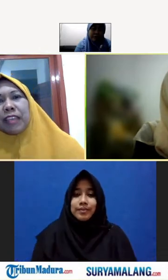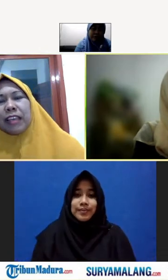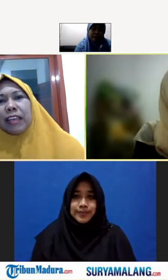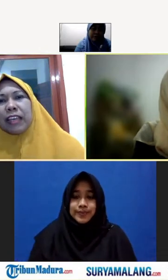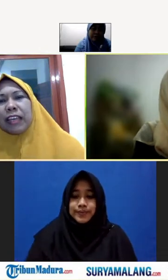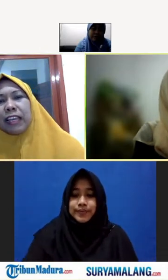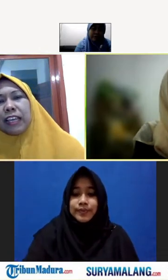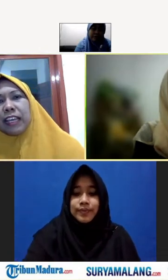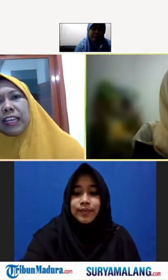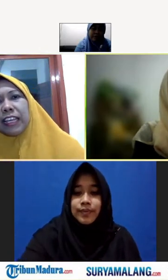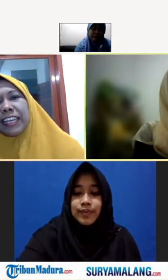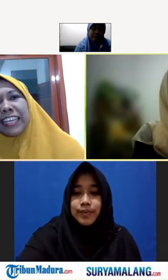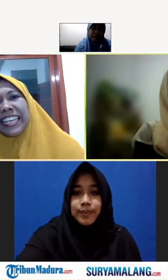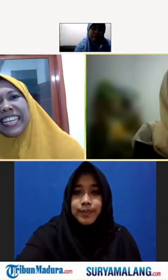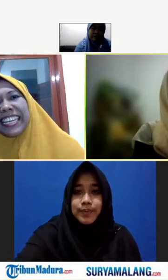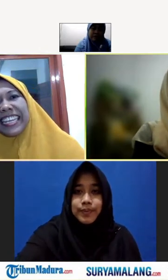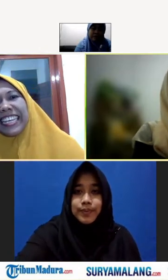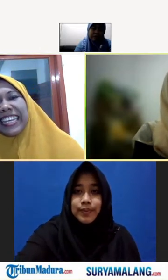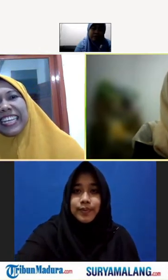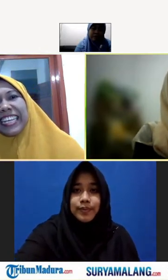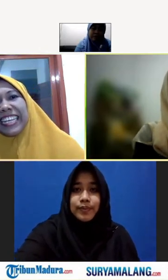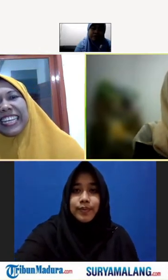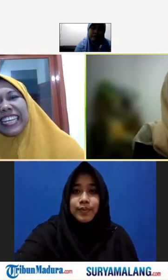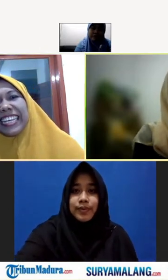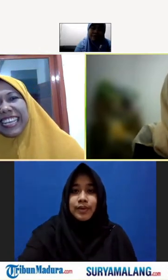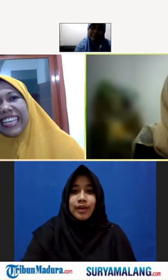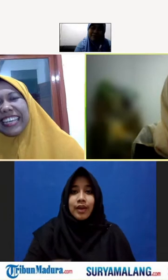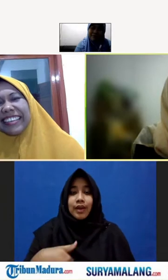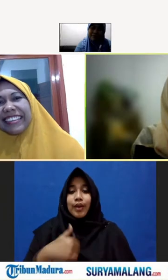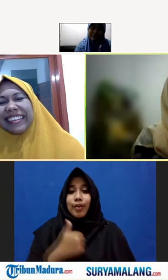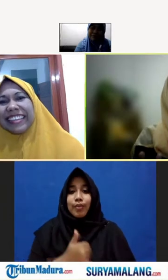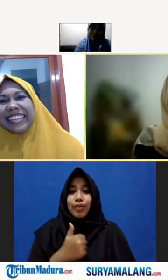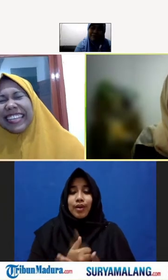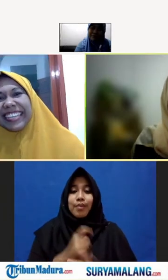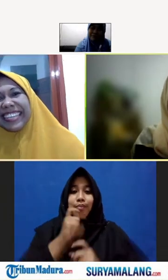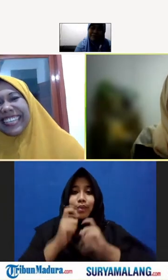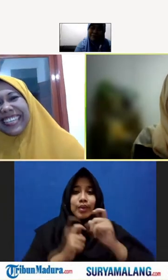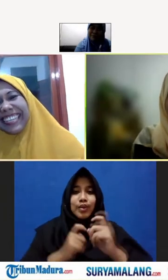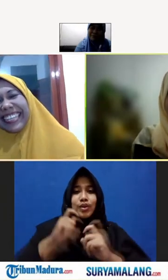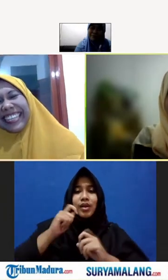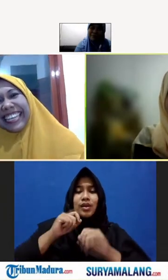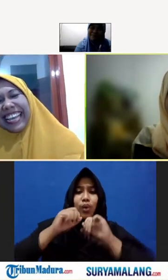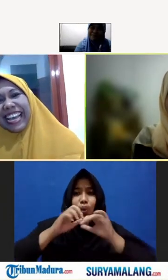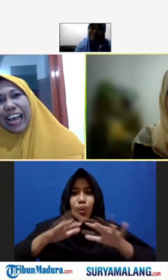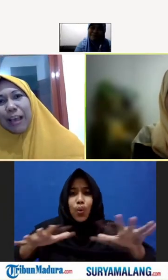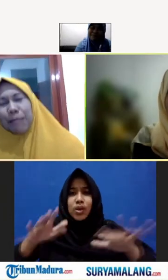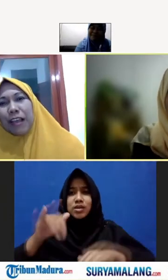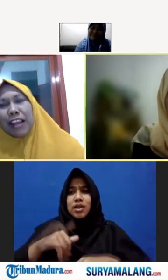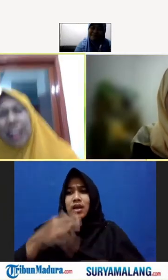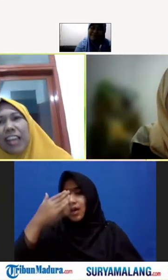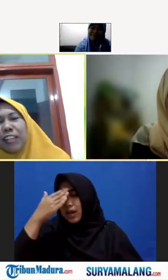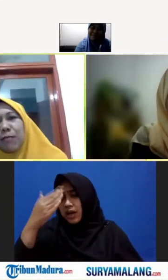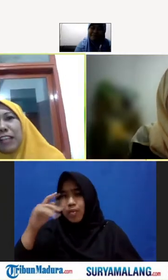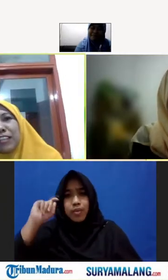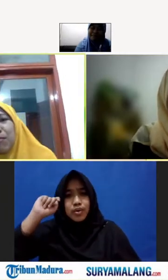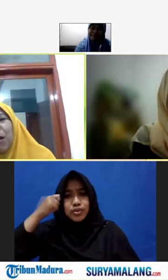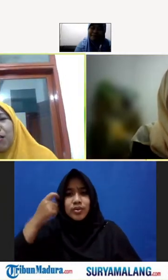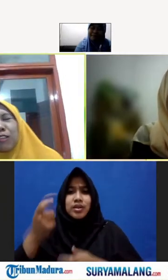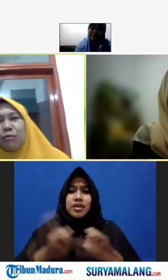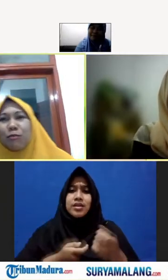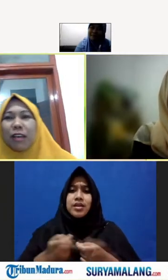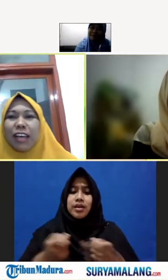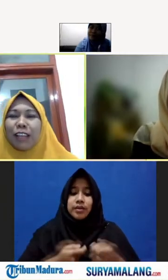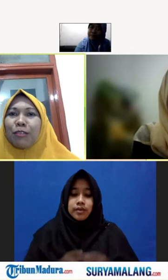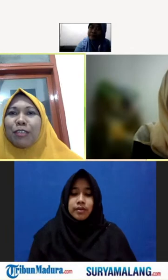Ini mungkin pertanyaannya terlalu luas ya. Kenapa sulit diatur gitu? Itu terlalu luas. Apa karena dimanja sama